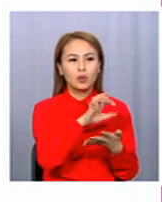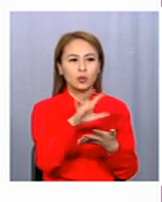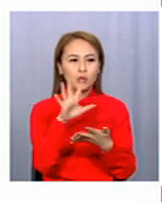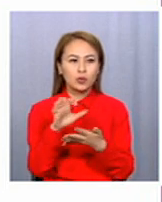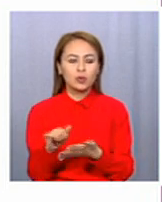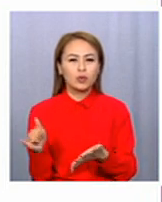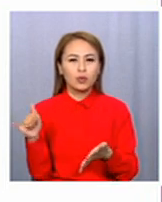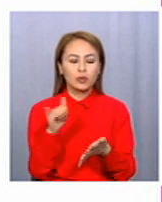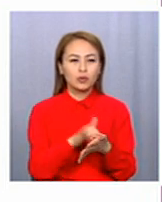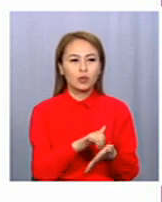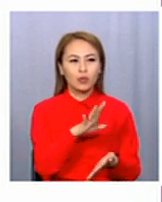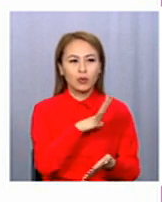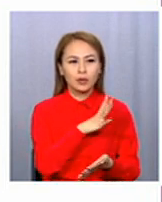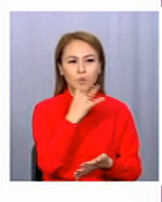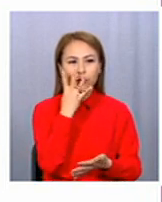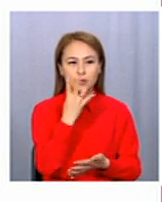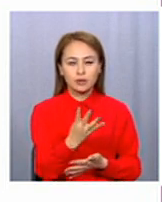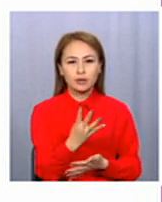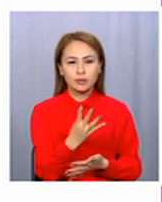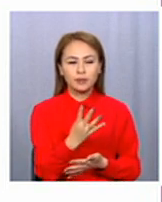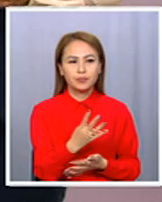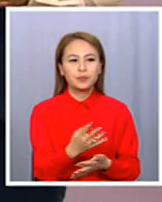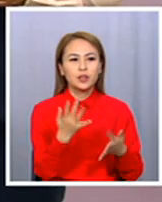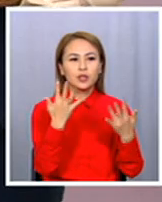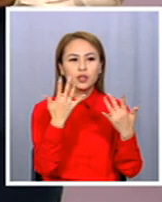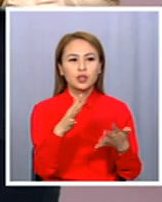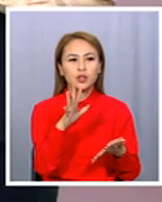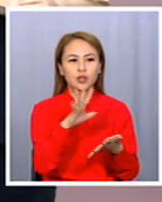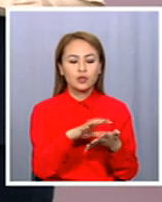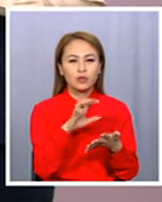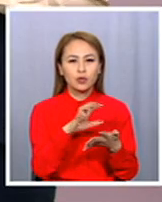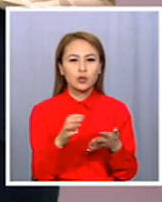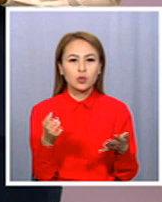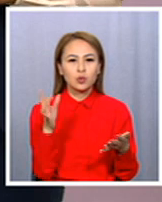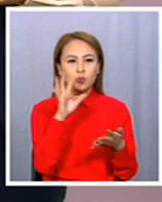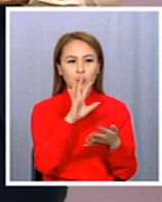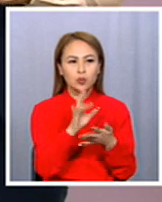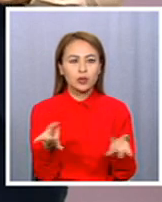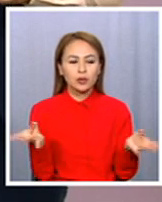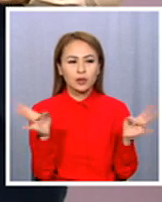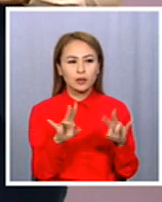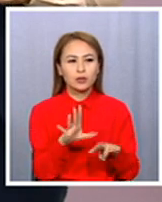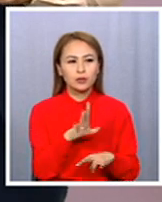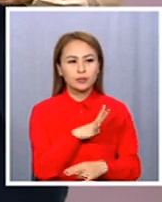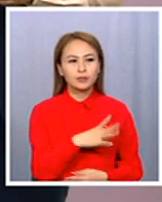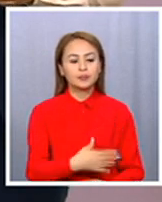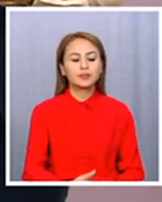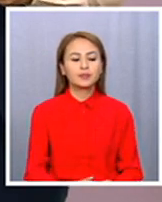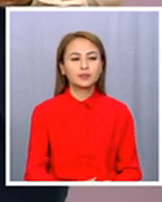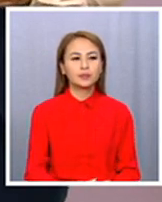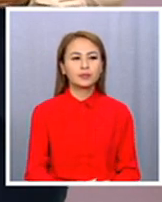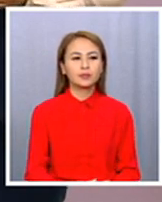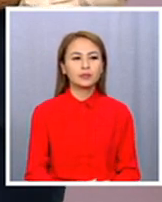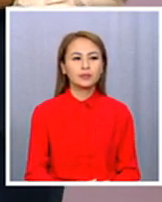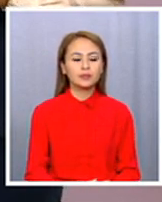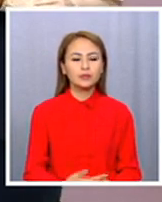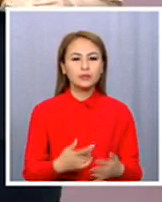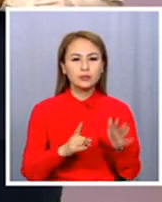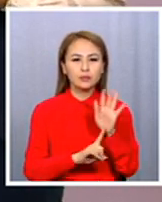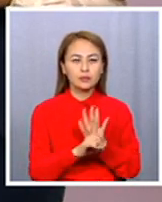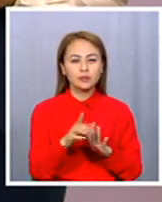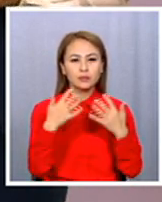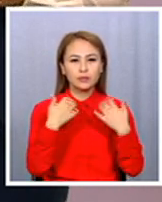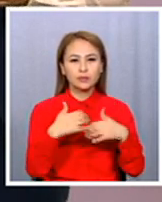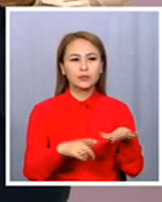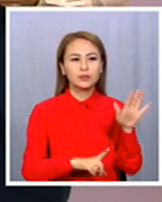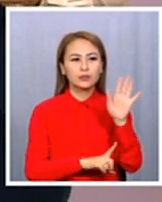4 фотосуреттен орналастырды. Неше фотосурет қалды? Алдымен есептің қысқаша шартына назар